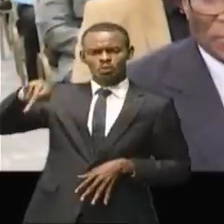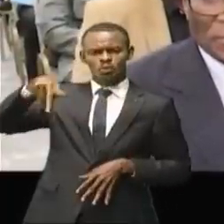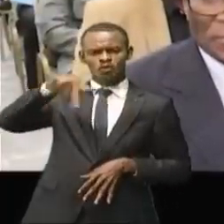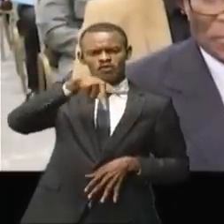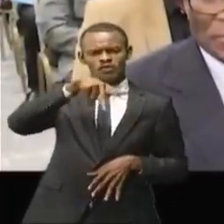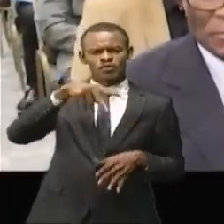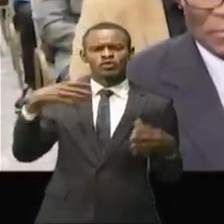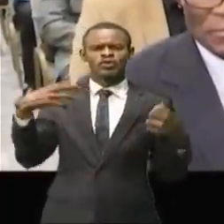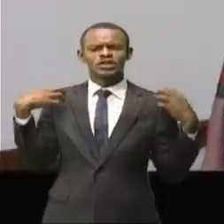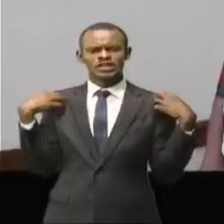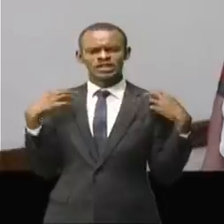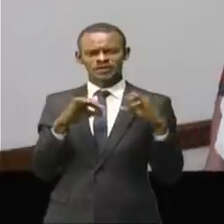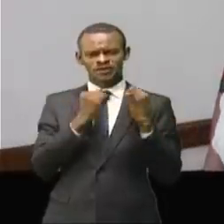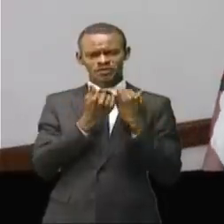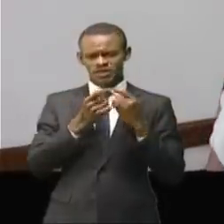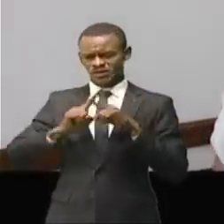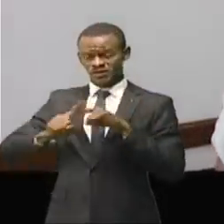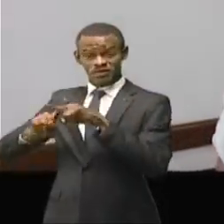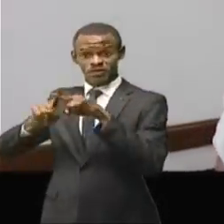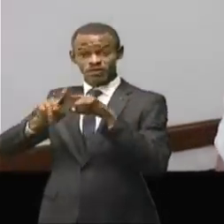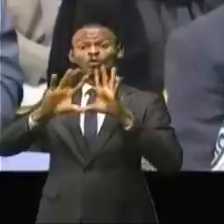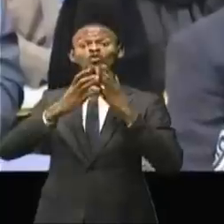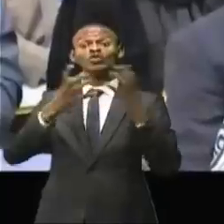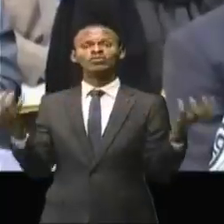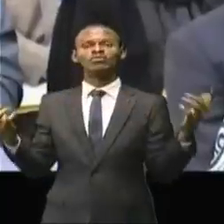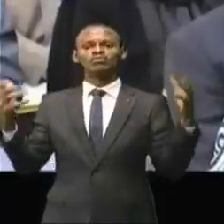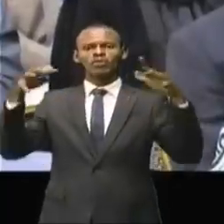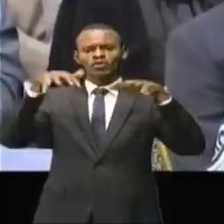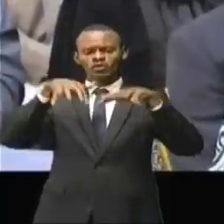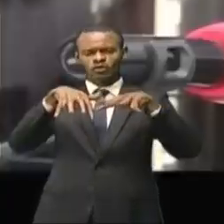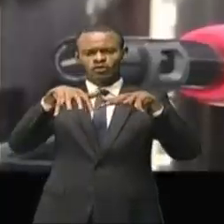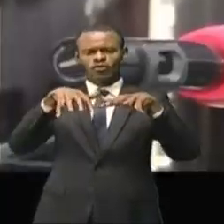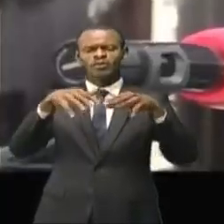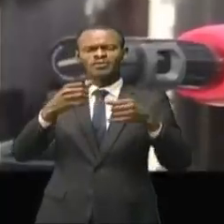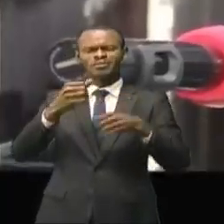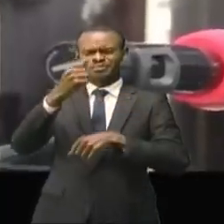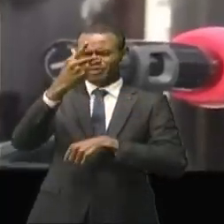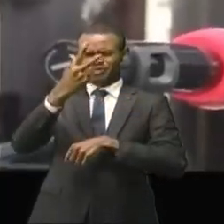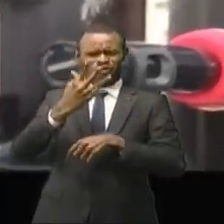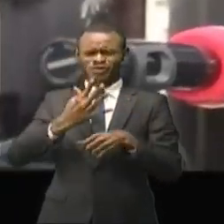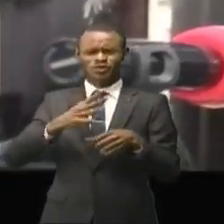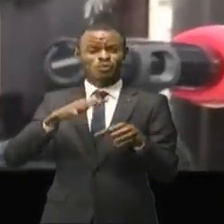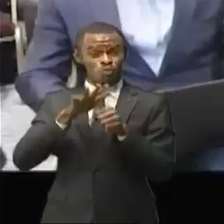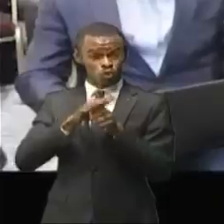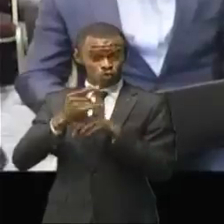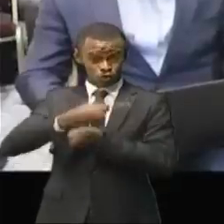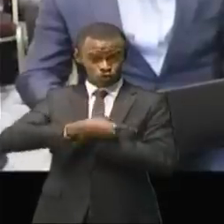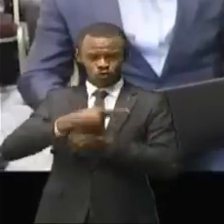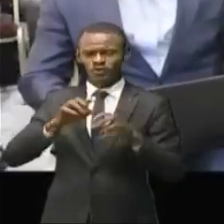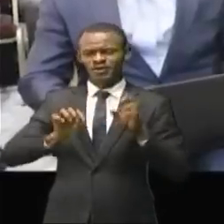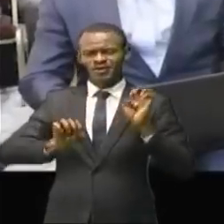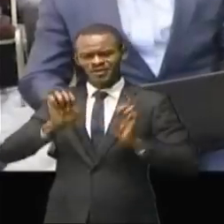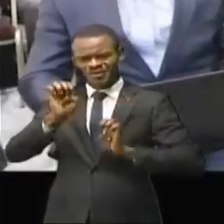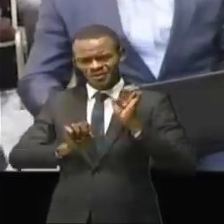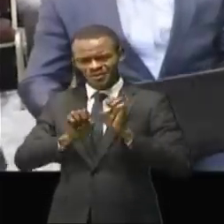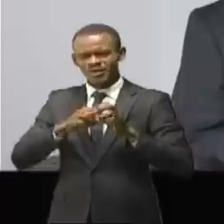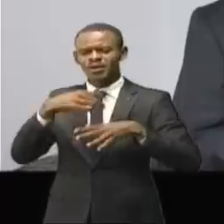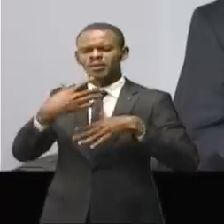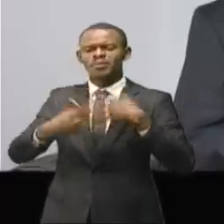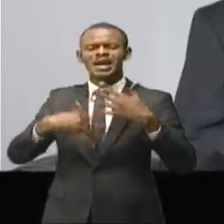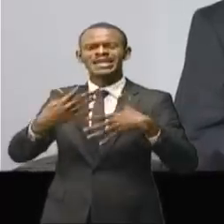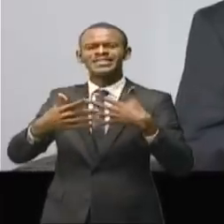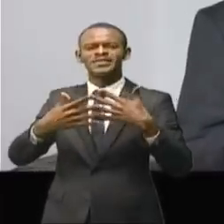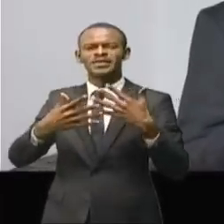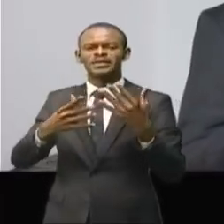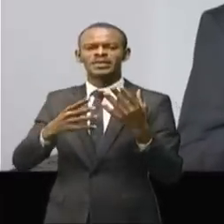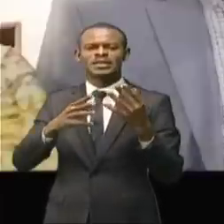vont pendant plusieurs jours évaluer le plan d'action de l'Office congolais des contrôles pour le premier semestre de